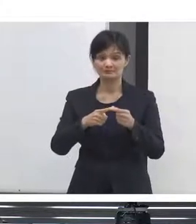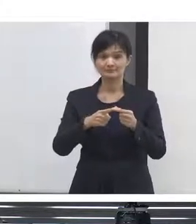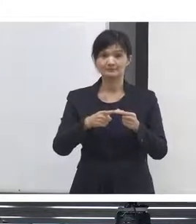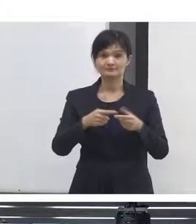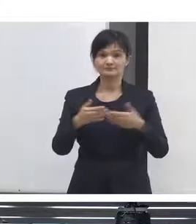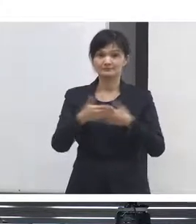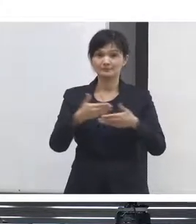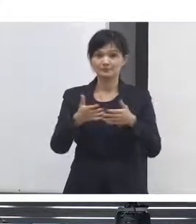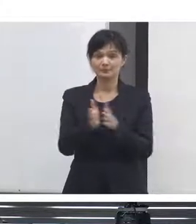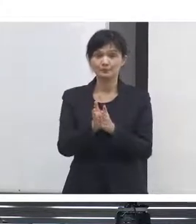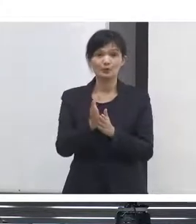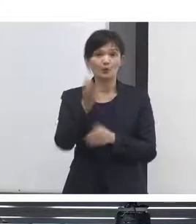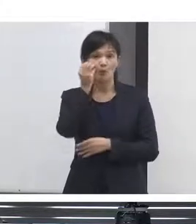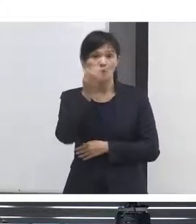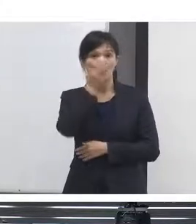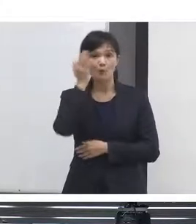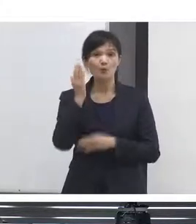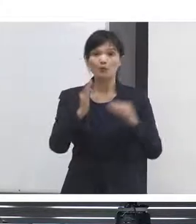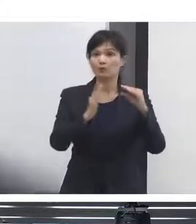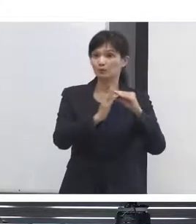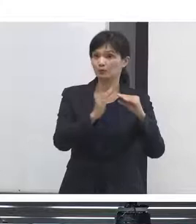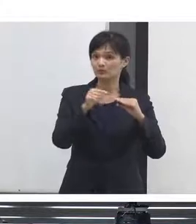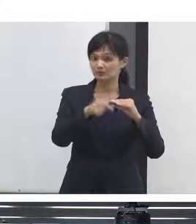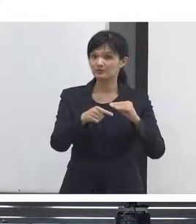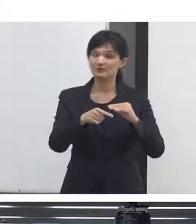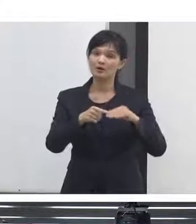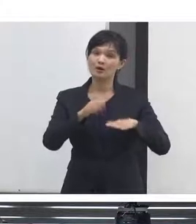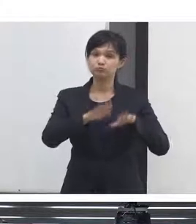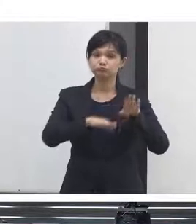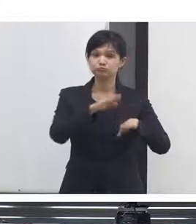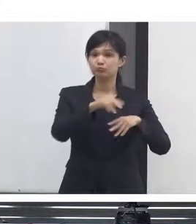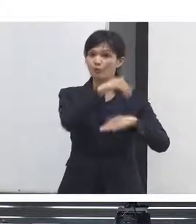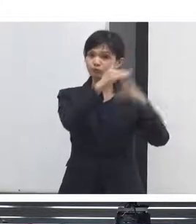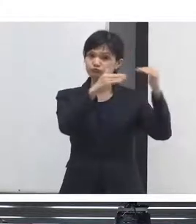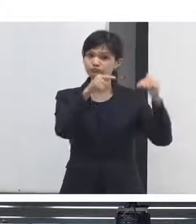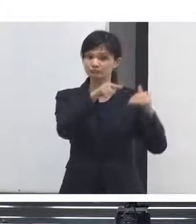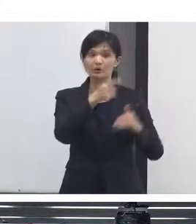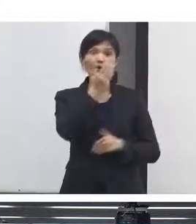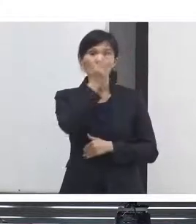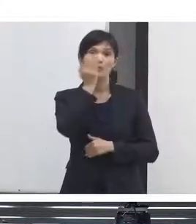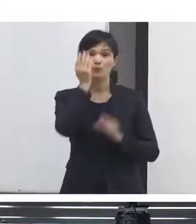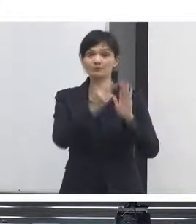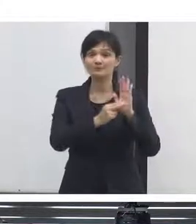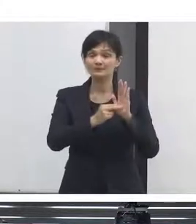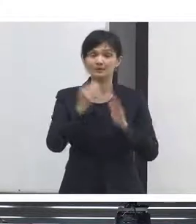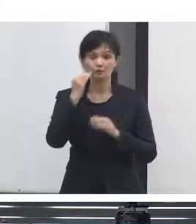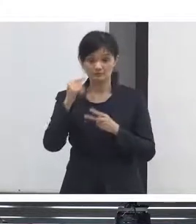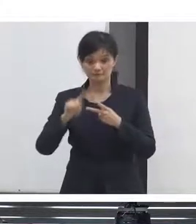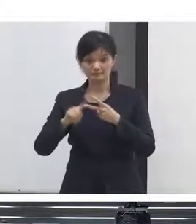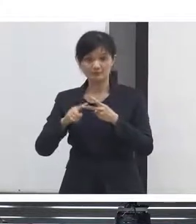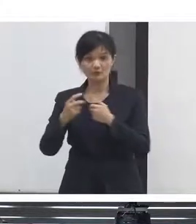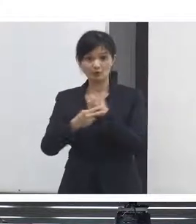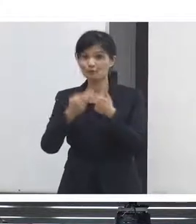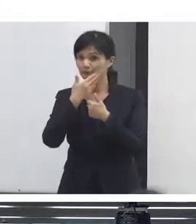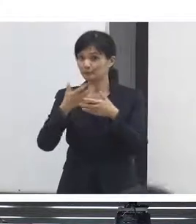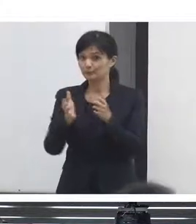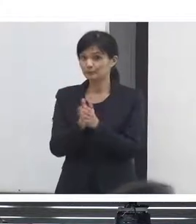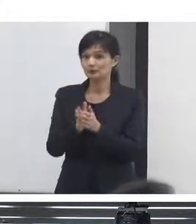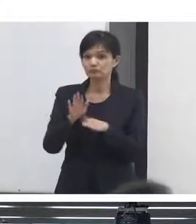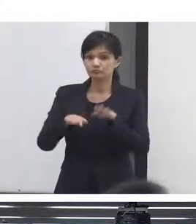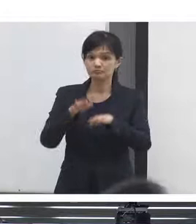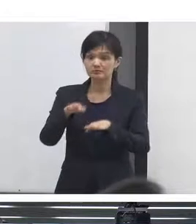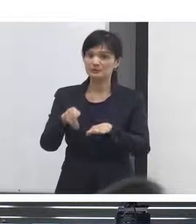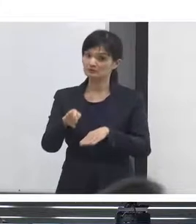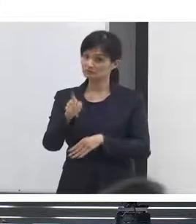光局的步道的资料，或是客委会的这通话步道的资料，它描述的就是比较旅游的资料。那卫福部的部分呢，就是比较描述的是健